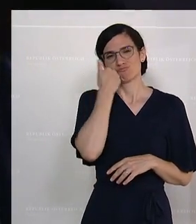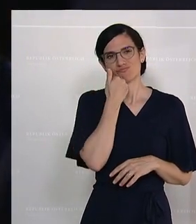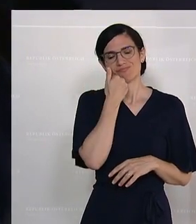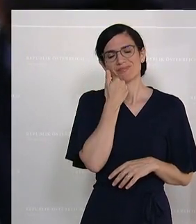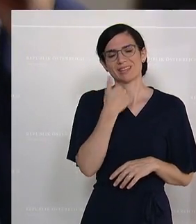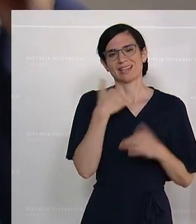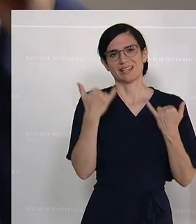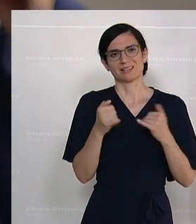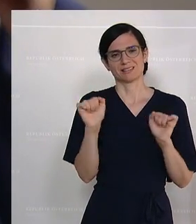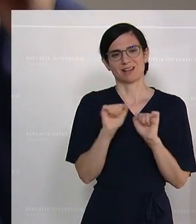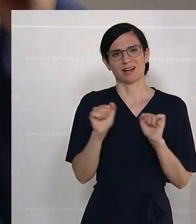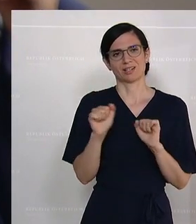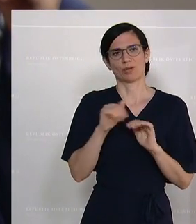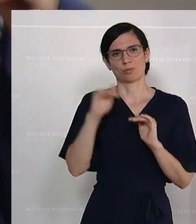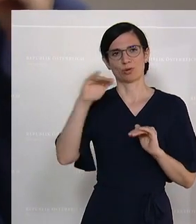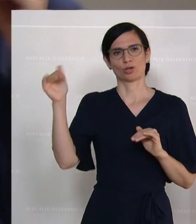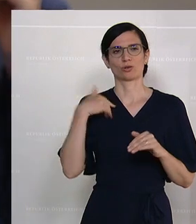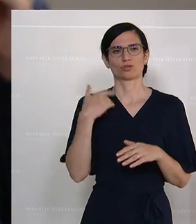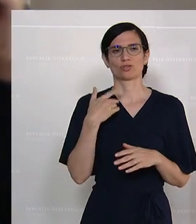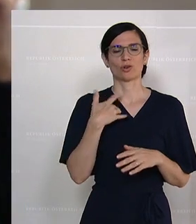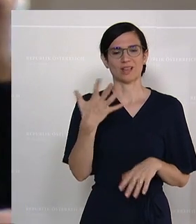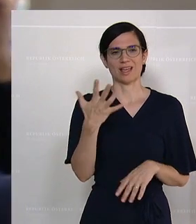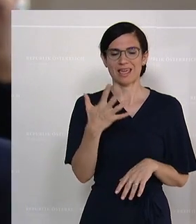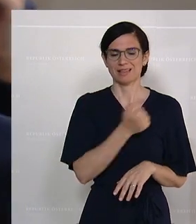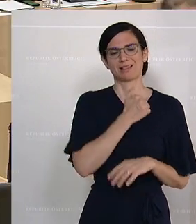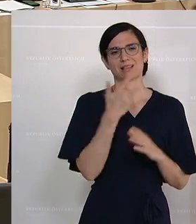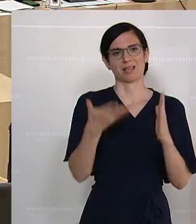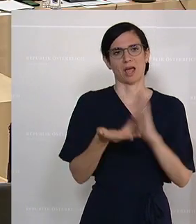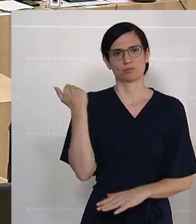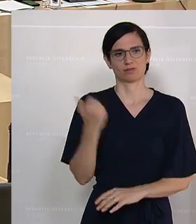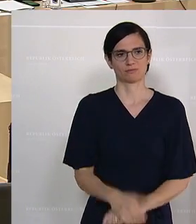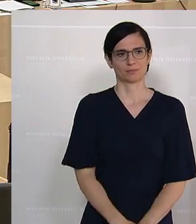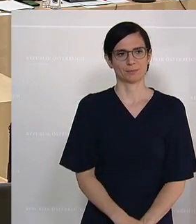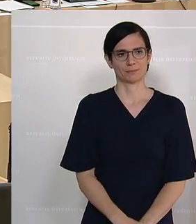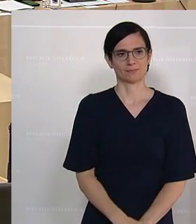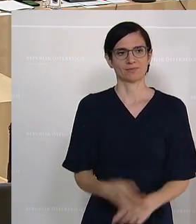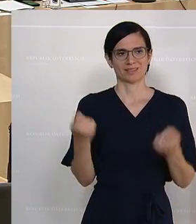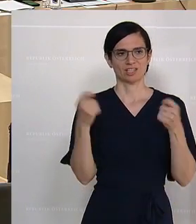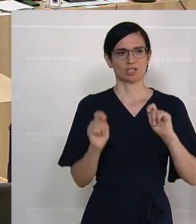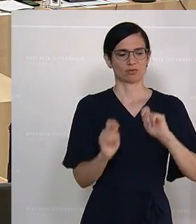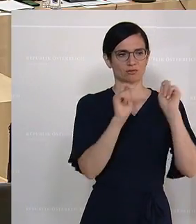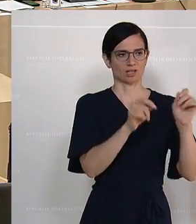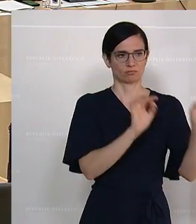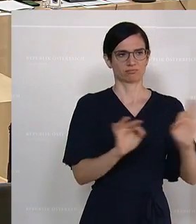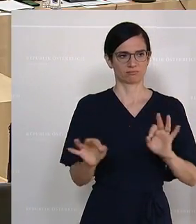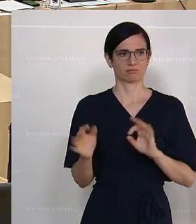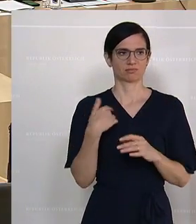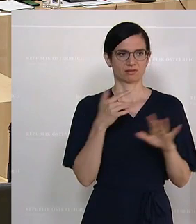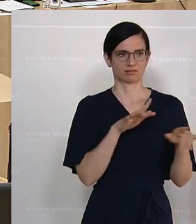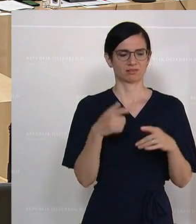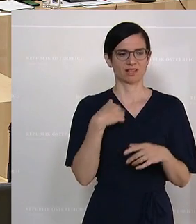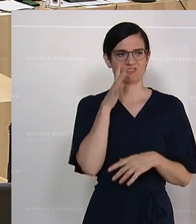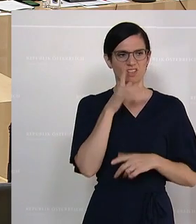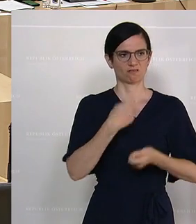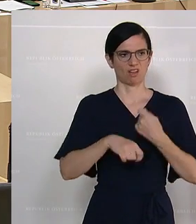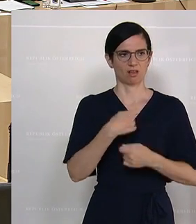wie schon die kollegen der opposition finden auch die neos dass bei dieser regierung nicht ausreichend die abschaffung der kalten progression und